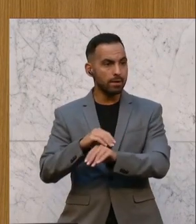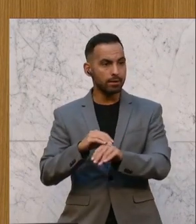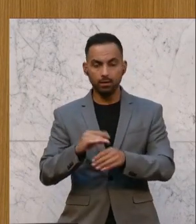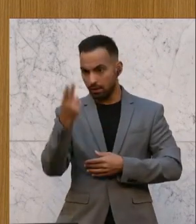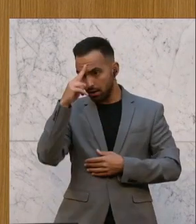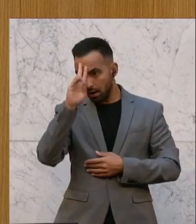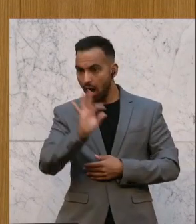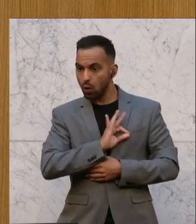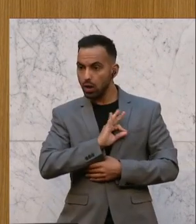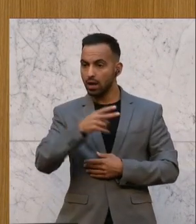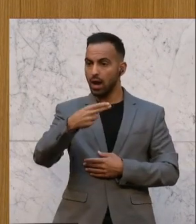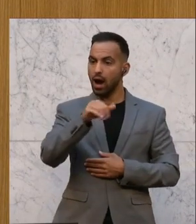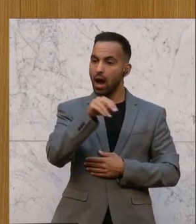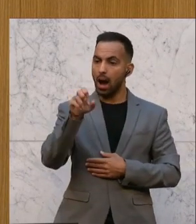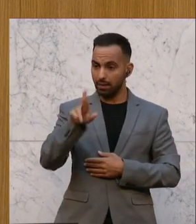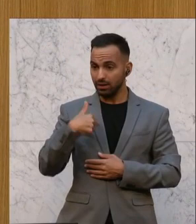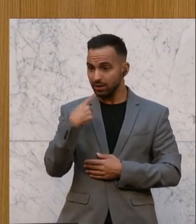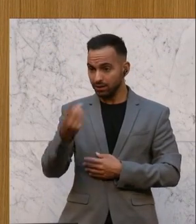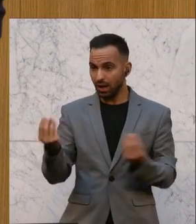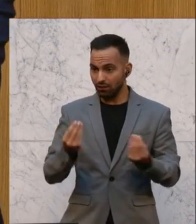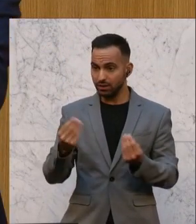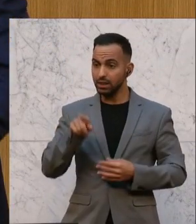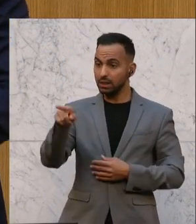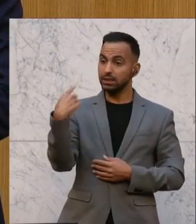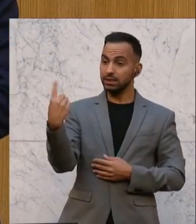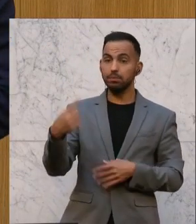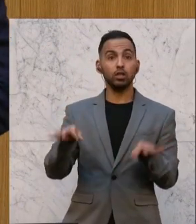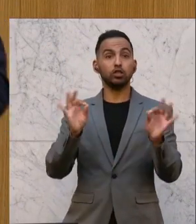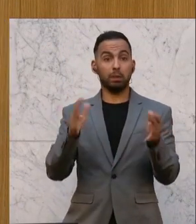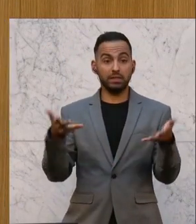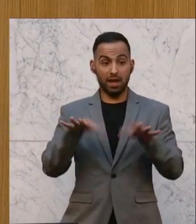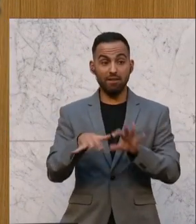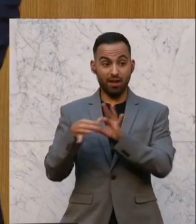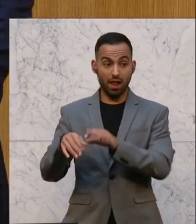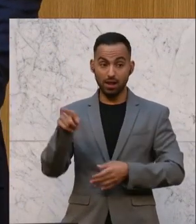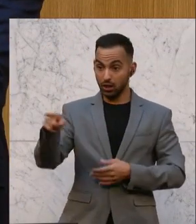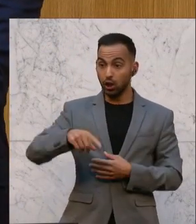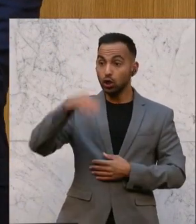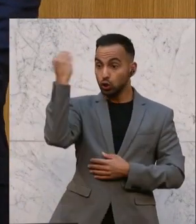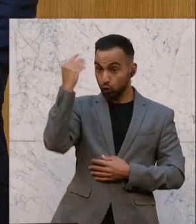Herr Kollege Hammer, ich sage Ihnen jetzt was. Ja? Sie sind nämlich da ein ganz spezieller Fall dafür.